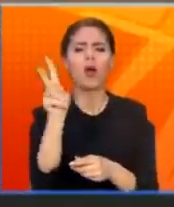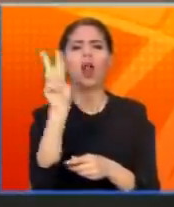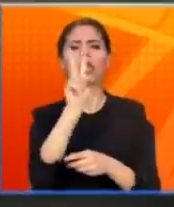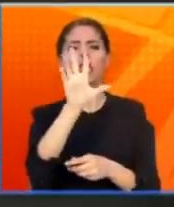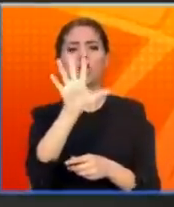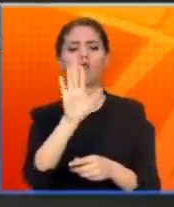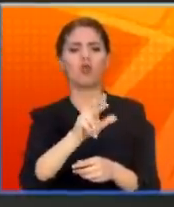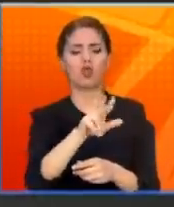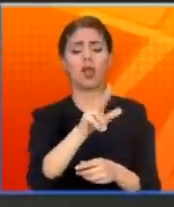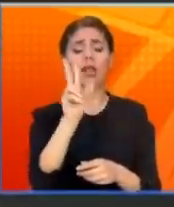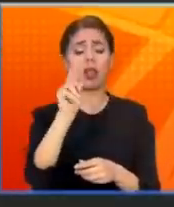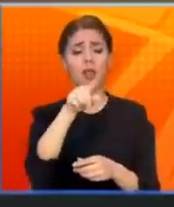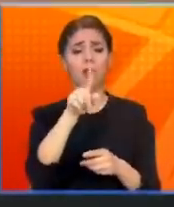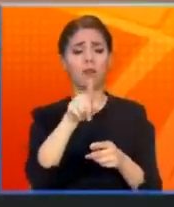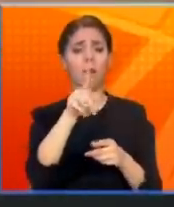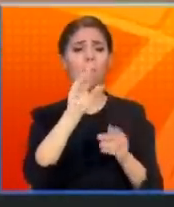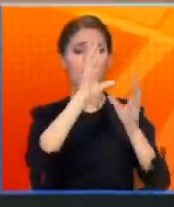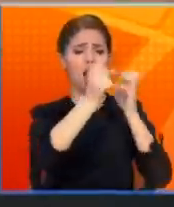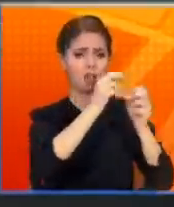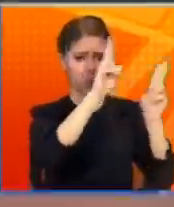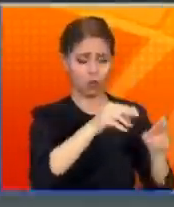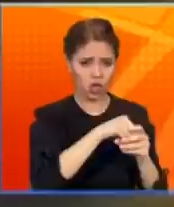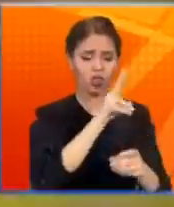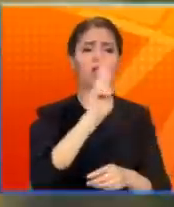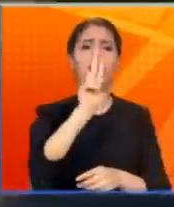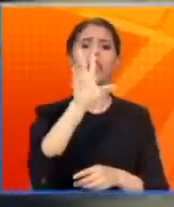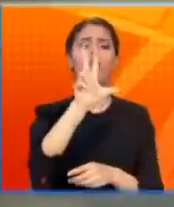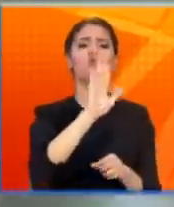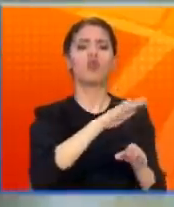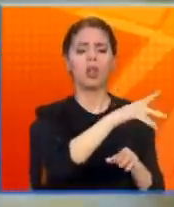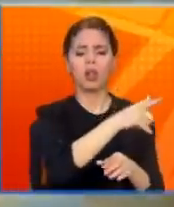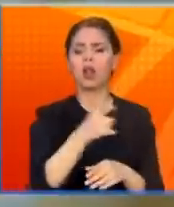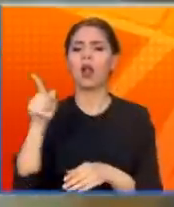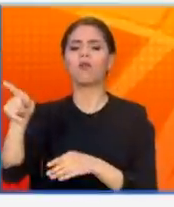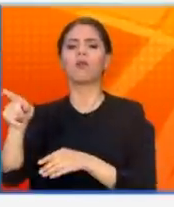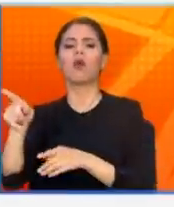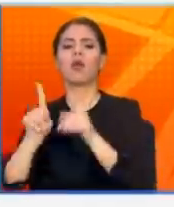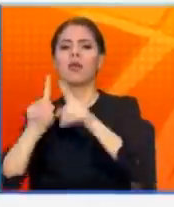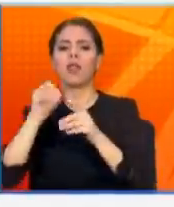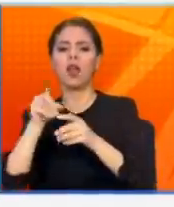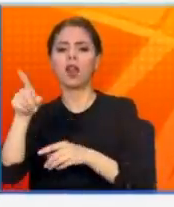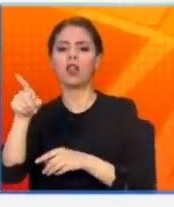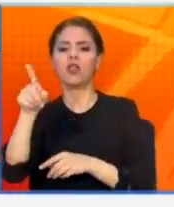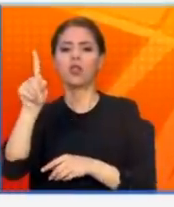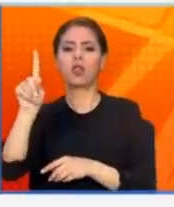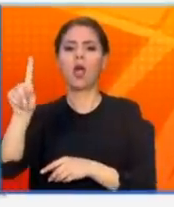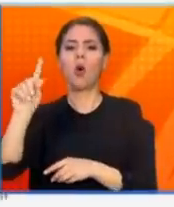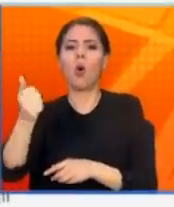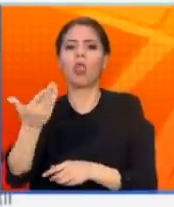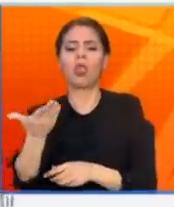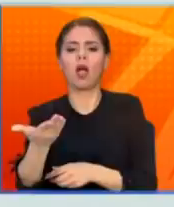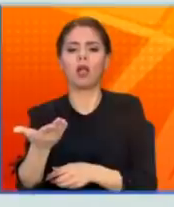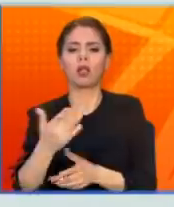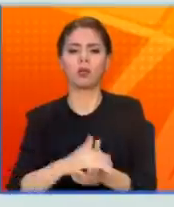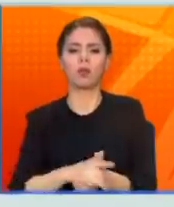İnternette ise 2 kilosu yaklaşık 17 lira. Üstelik kargoda bu ücrete dahil değil. Tüketicilerden beklediğim bu